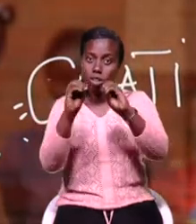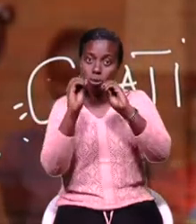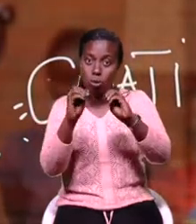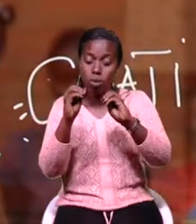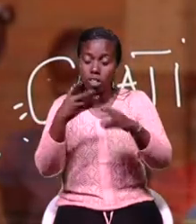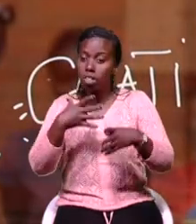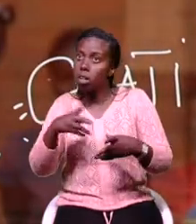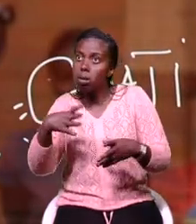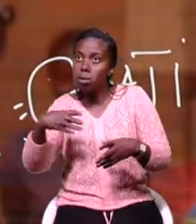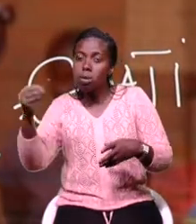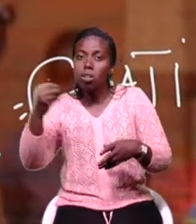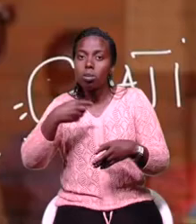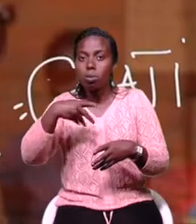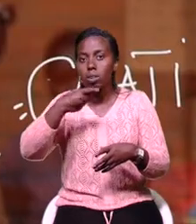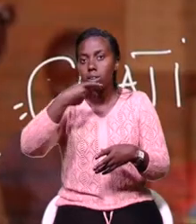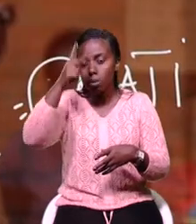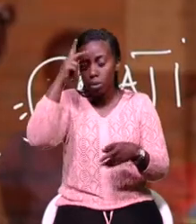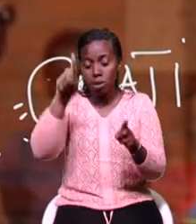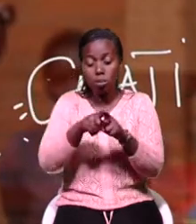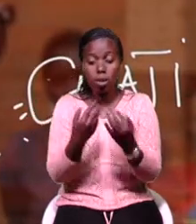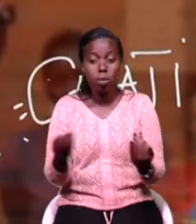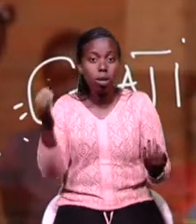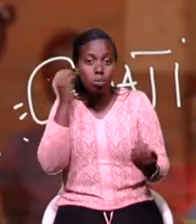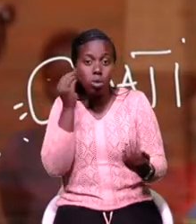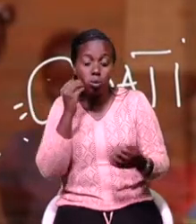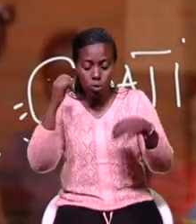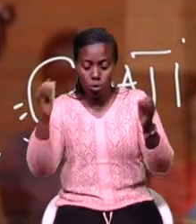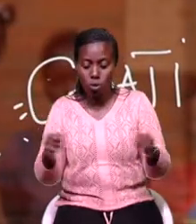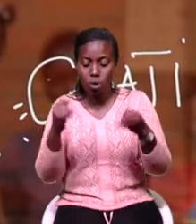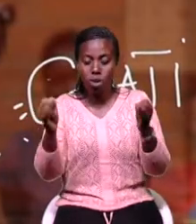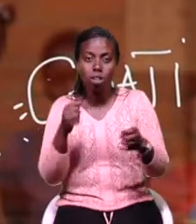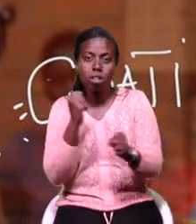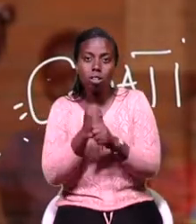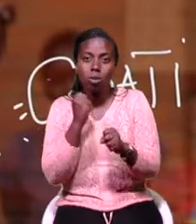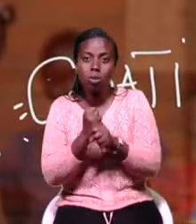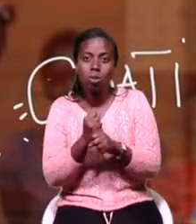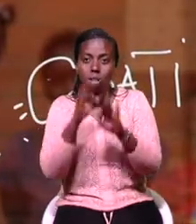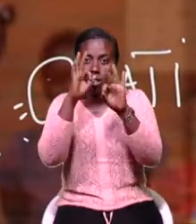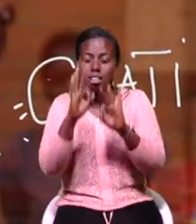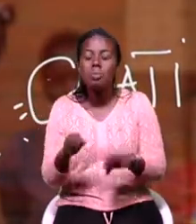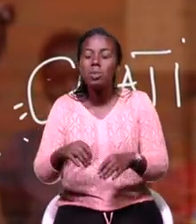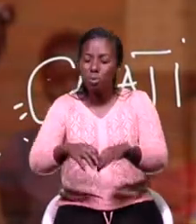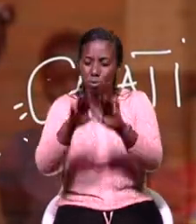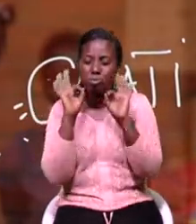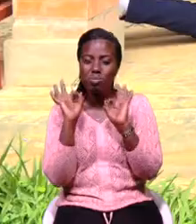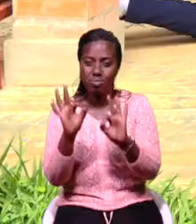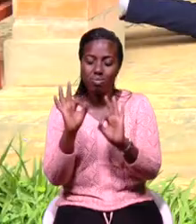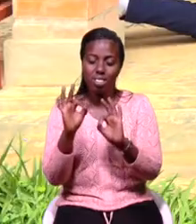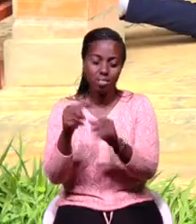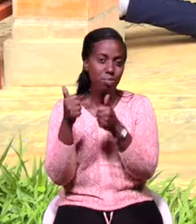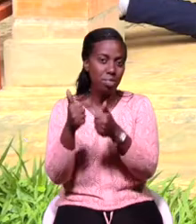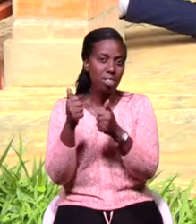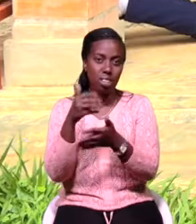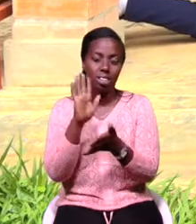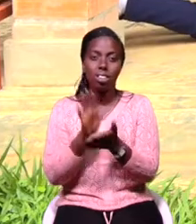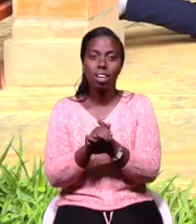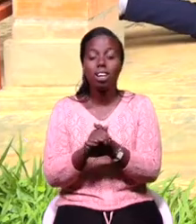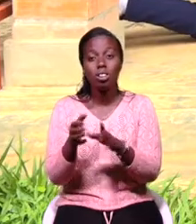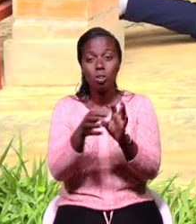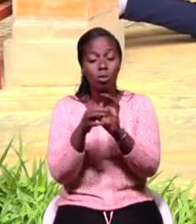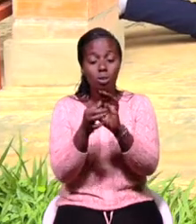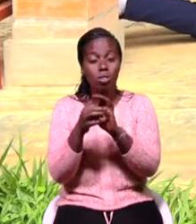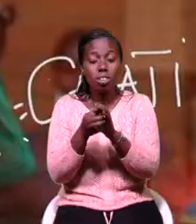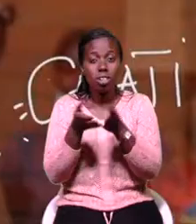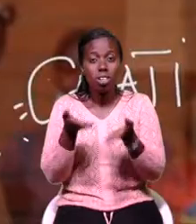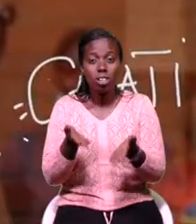kubwira ababyeyi namwe abana muri mu rugo kandi turi buze kugerageza gukora ni ibintu byiza cyane umuntu turimo gufatanya muri